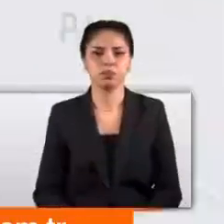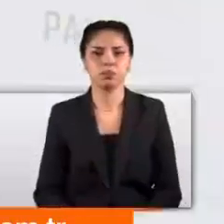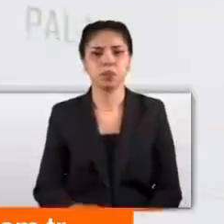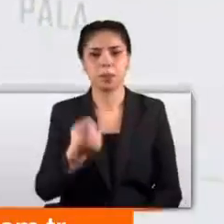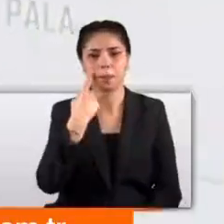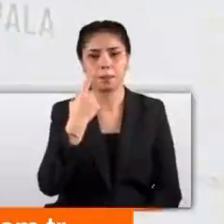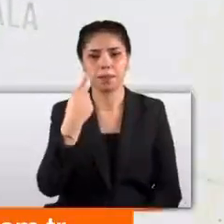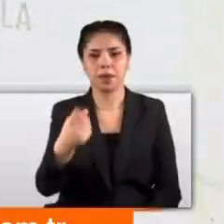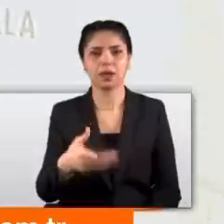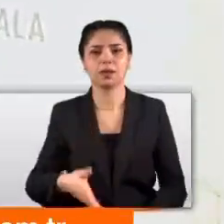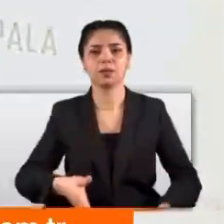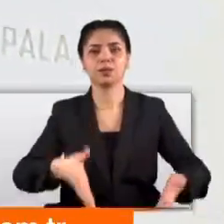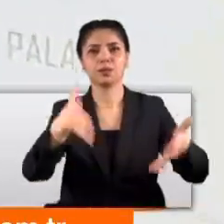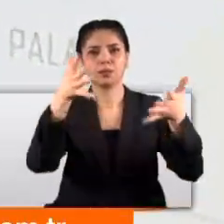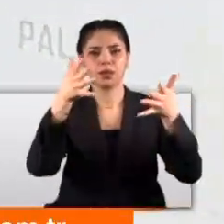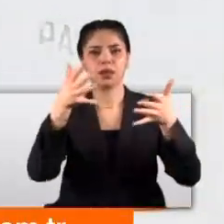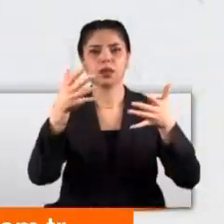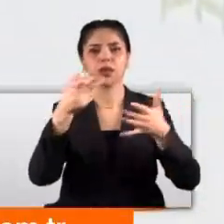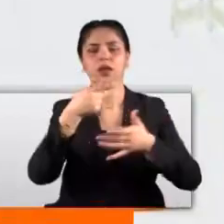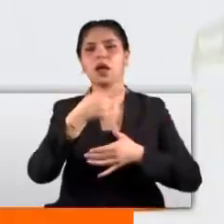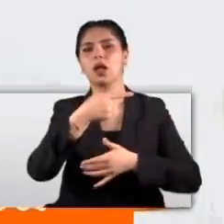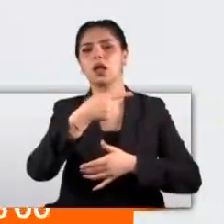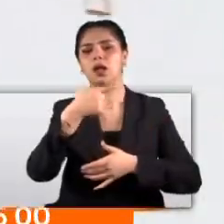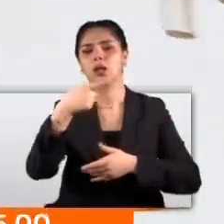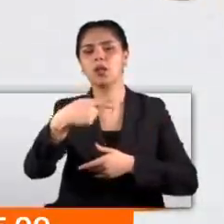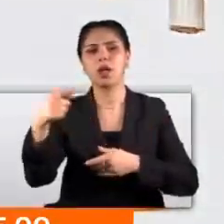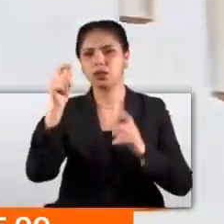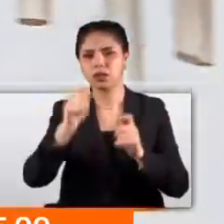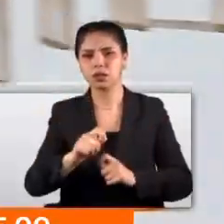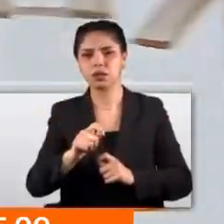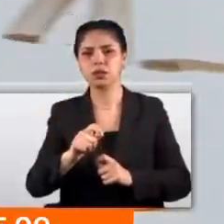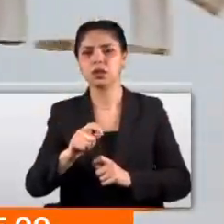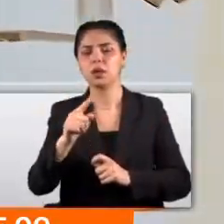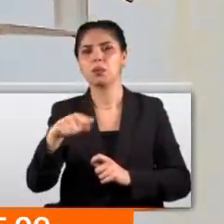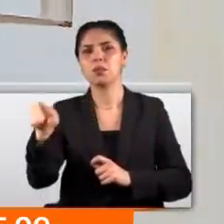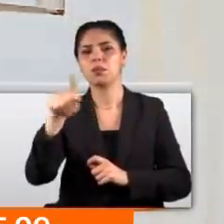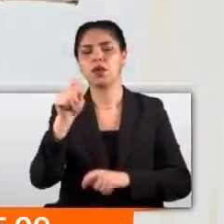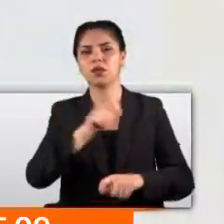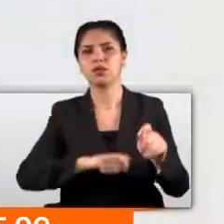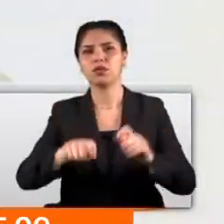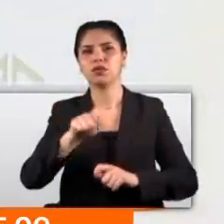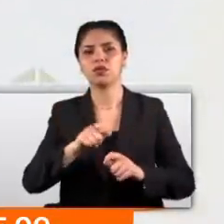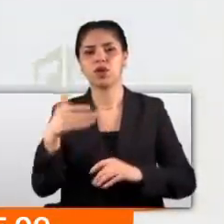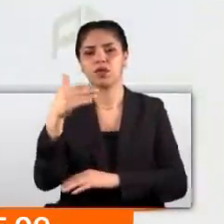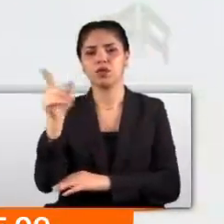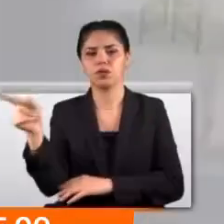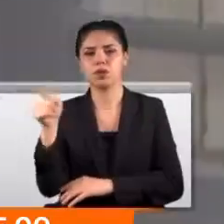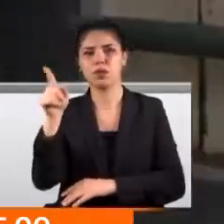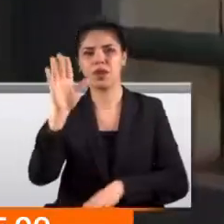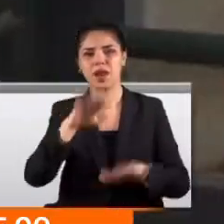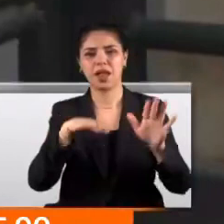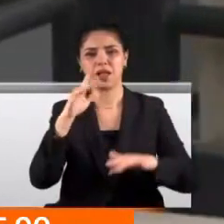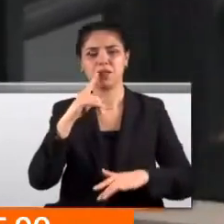Bakın, binayı çürük yapan o inşaat firması Ayrıcalıklı Yaşam yakında burada. İşte bu